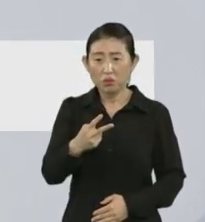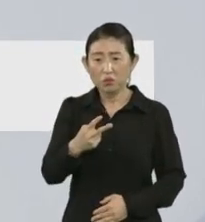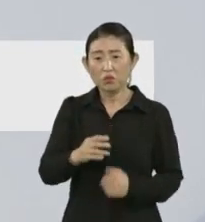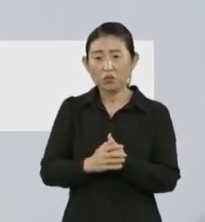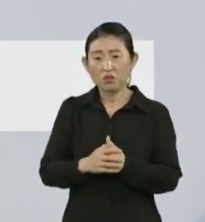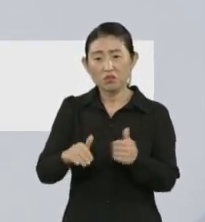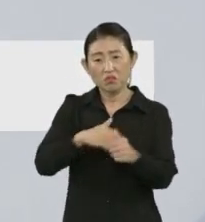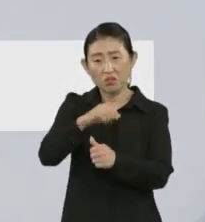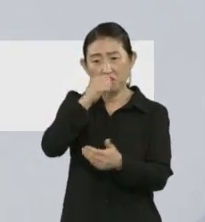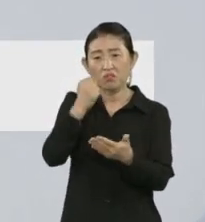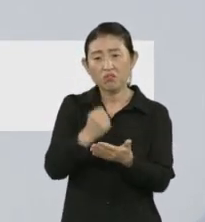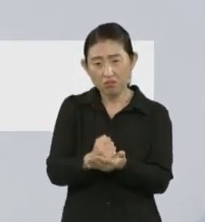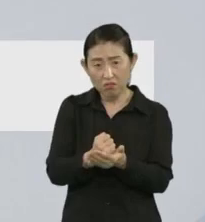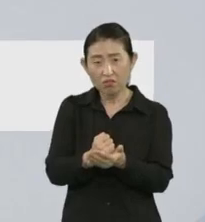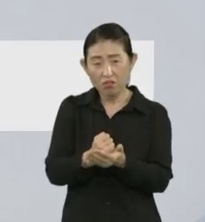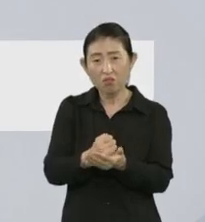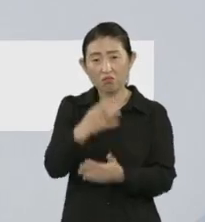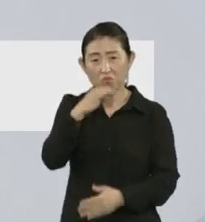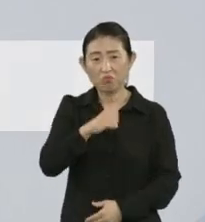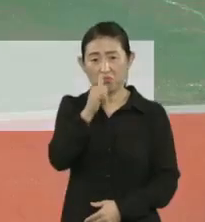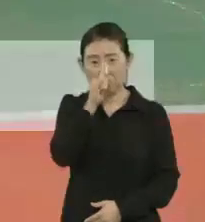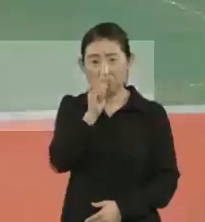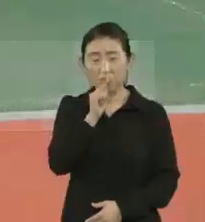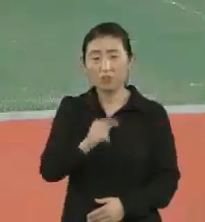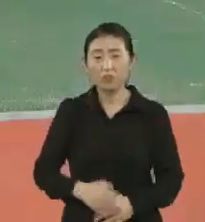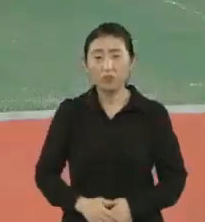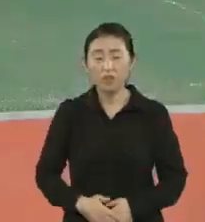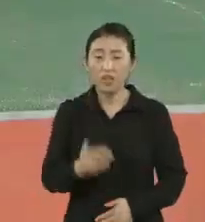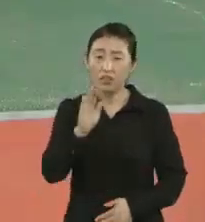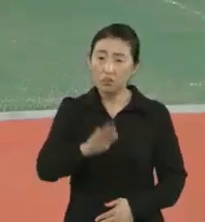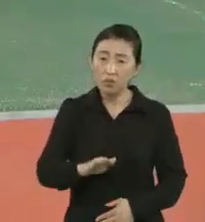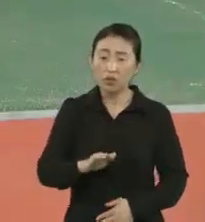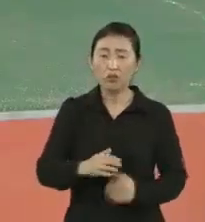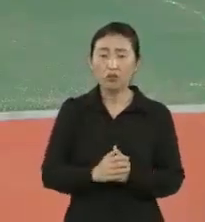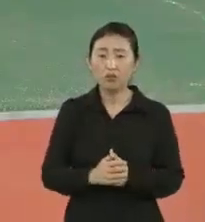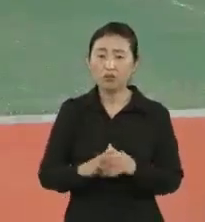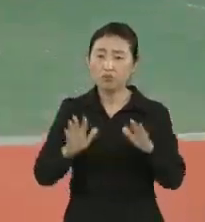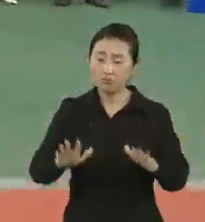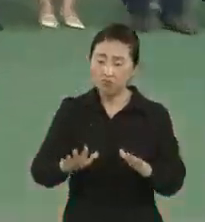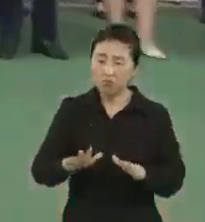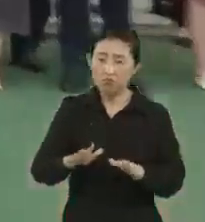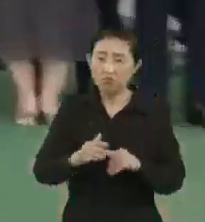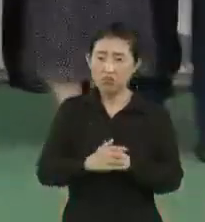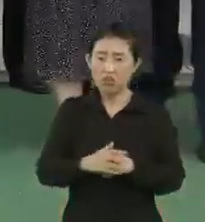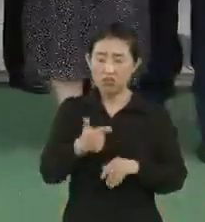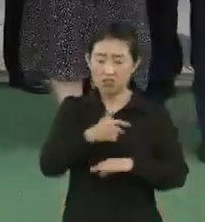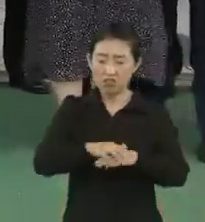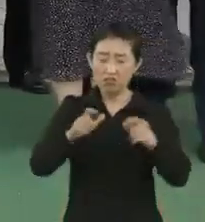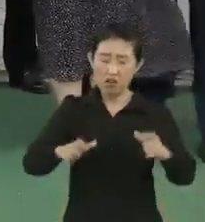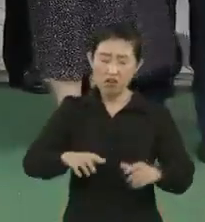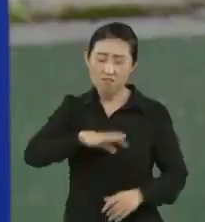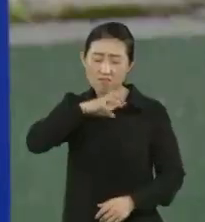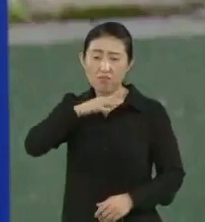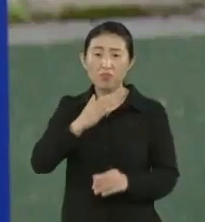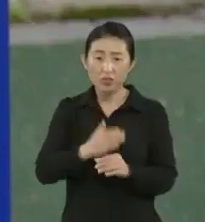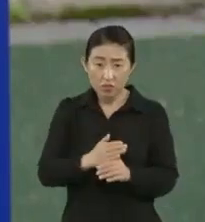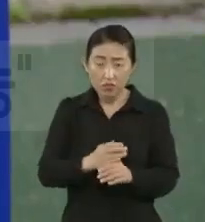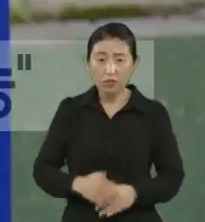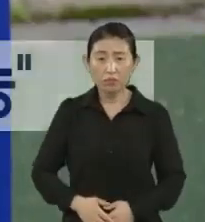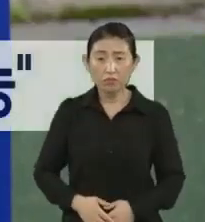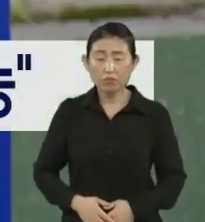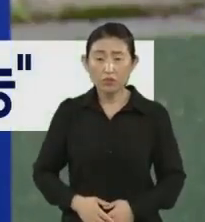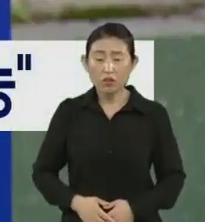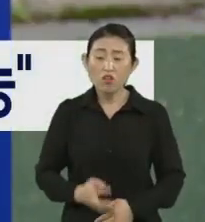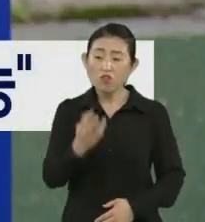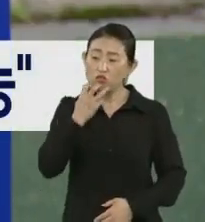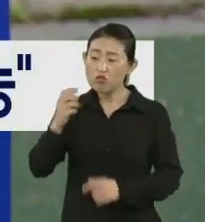진출에 유리한 지리적 이점도 고려됐고. 하지만 지역에서는 받아들일 수 없다며 울분을 터뜨립니다. 이런